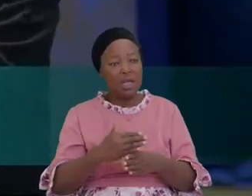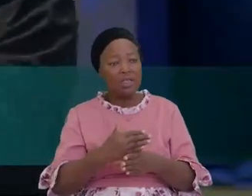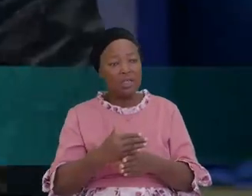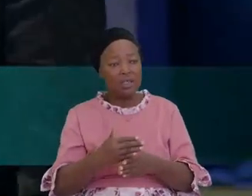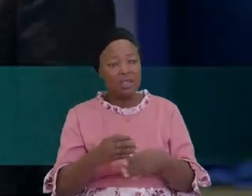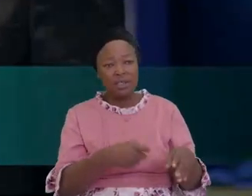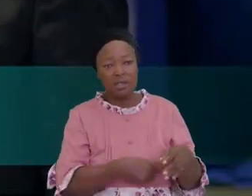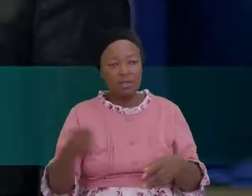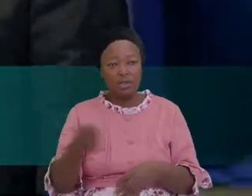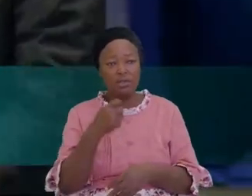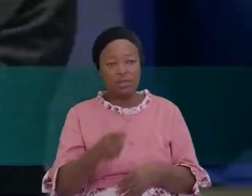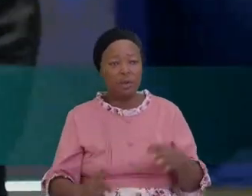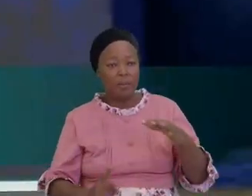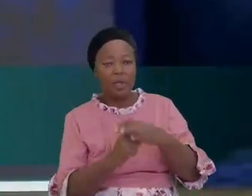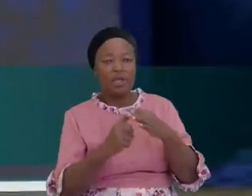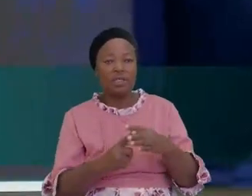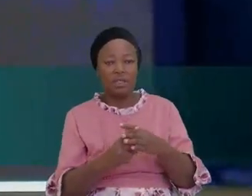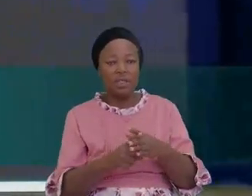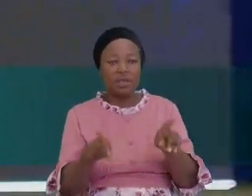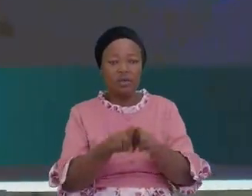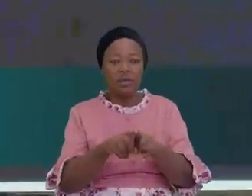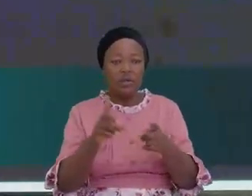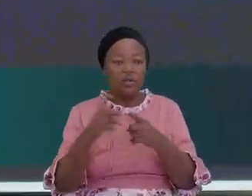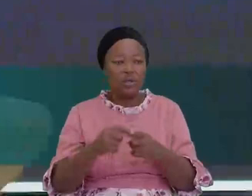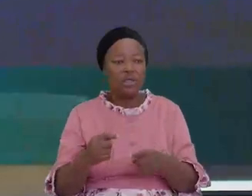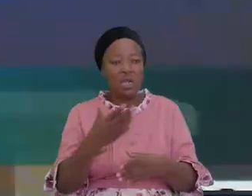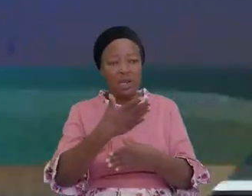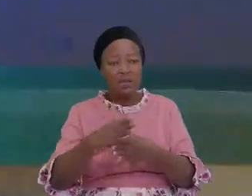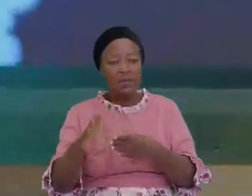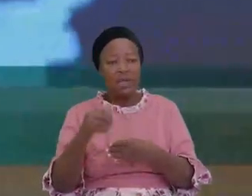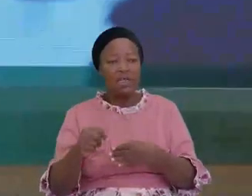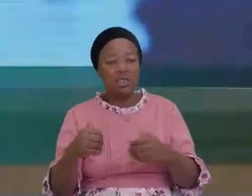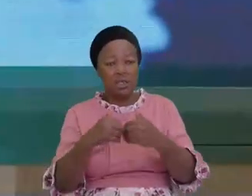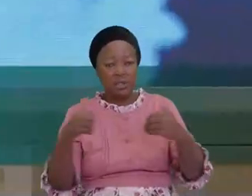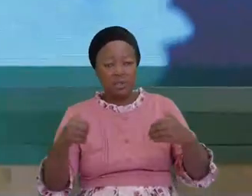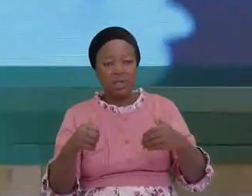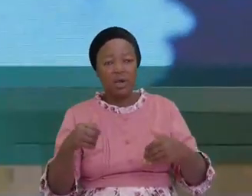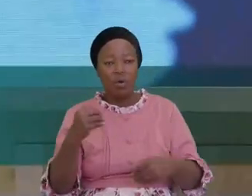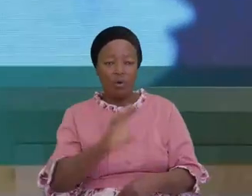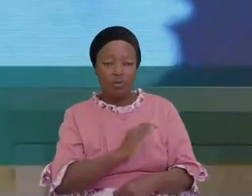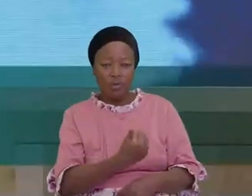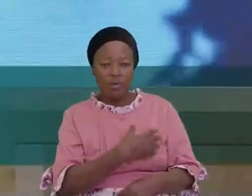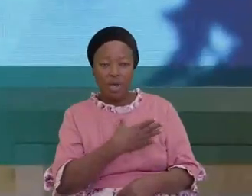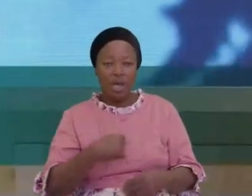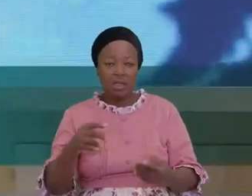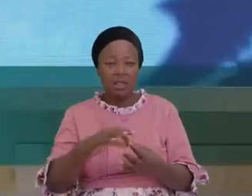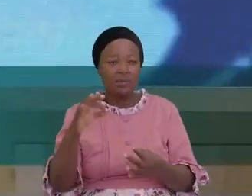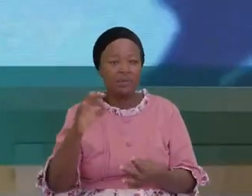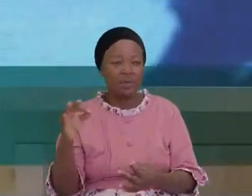pénétrante jusqu'à partager âme et esprit, jointure et moelle.